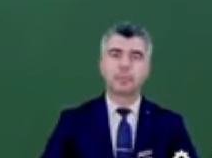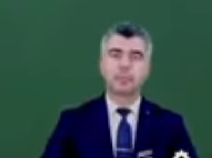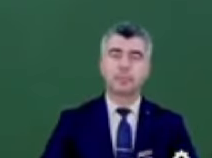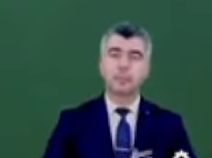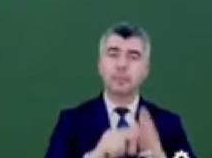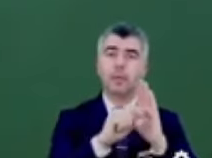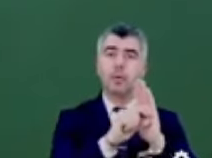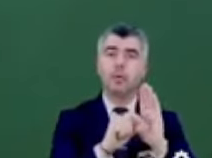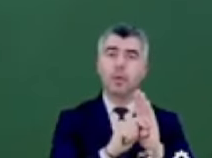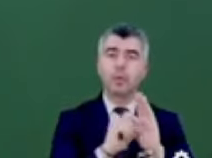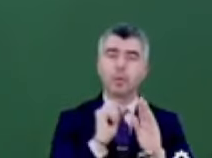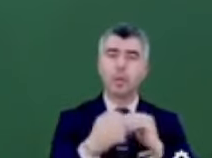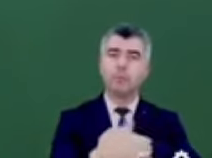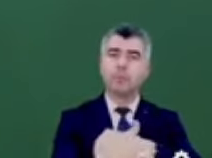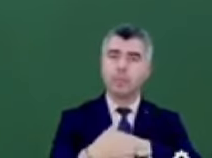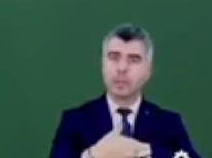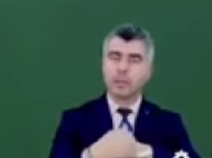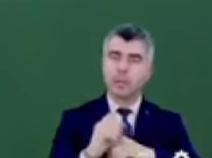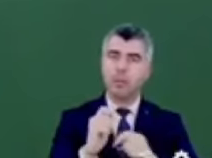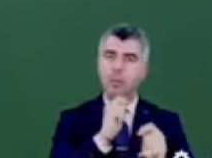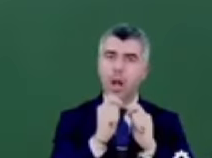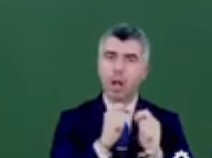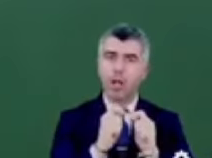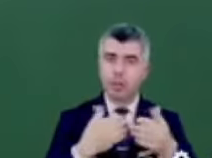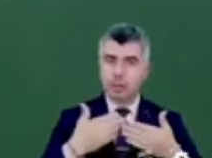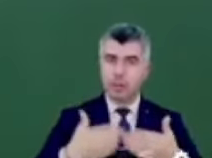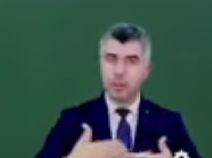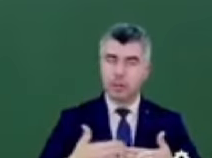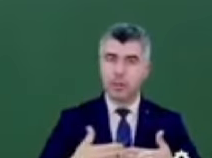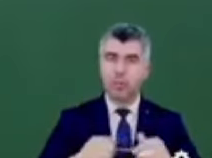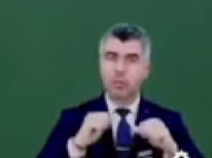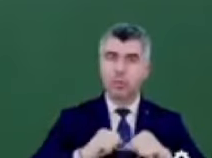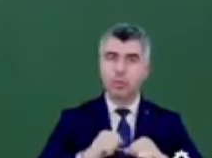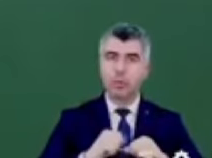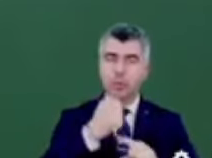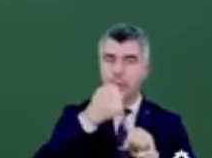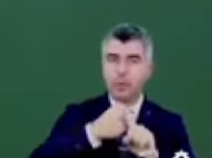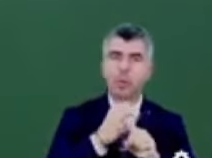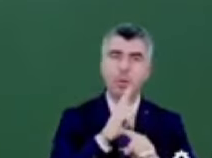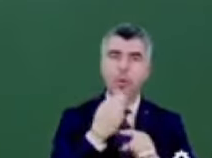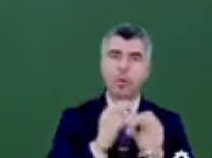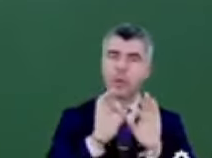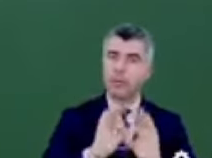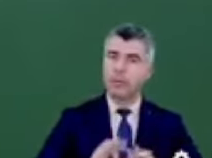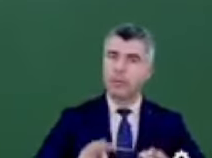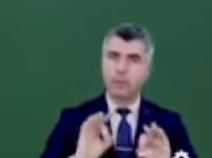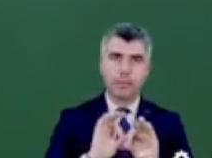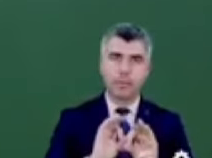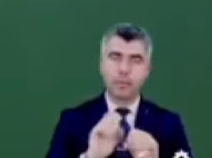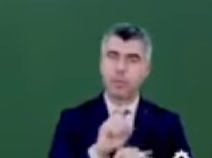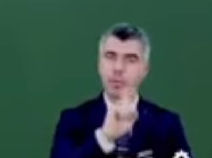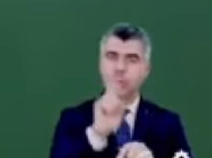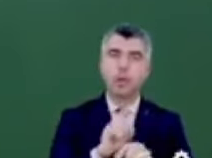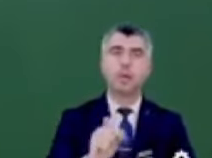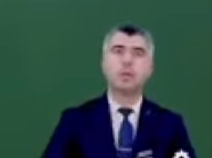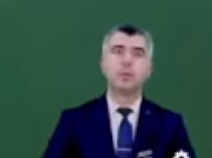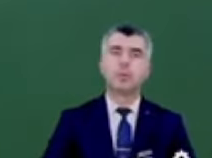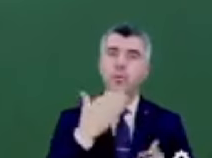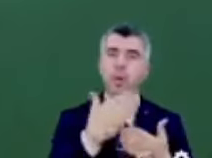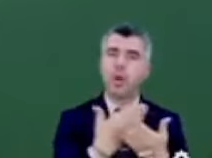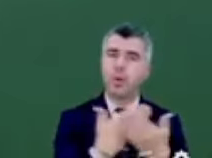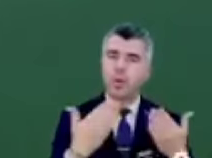المساكين هذا موضوع لم تتم مناقشته في اشغال مجلس الحكومه اللي تكلمت عليه في السؤال ديالك شكرا